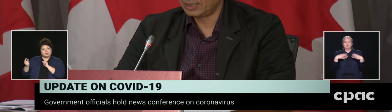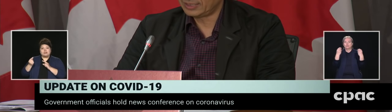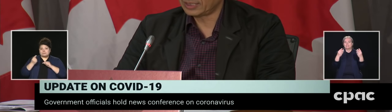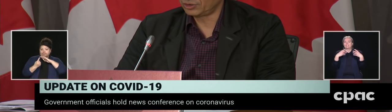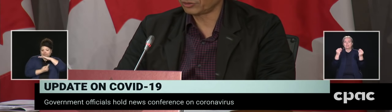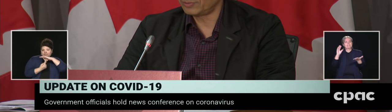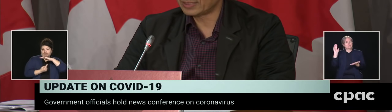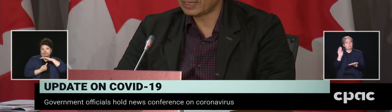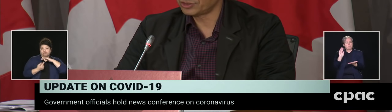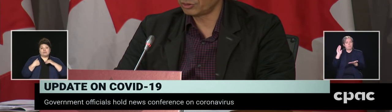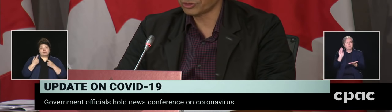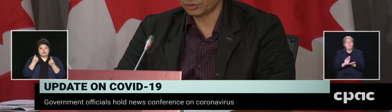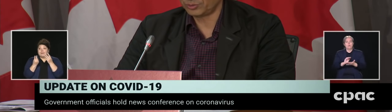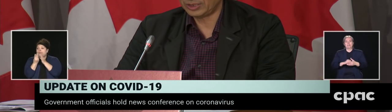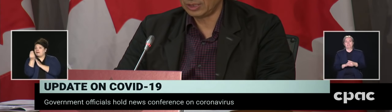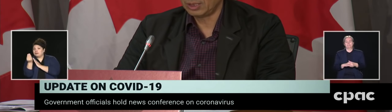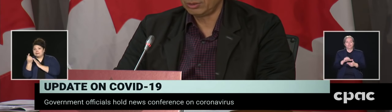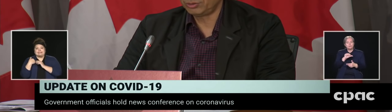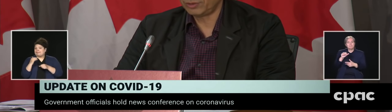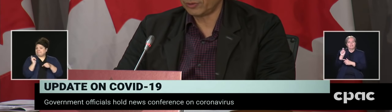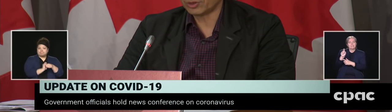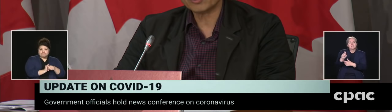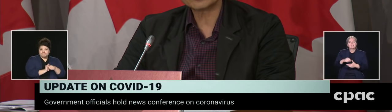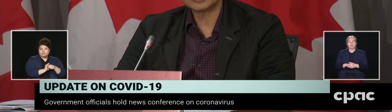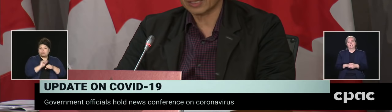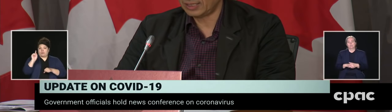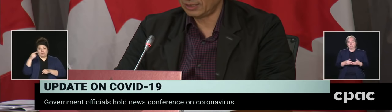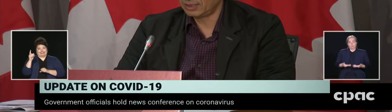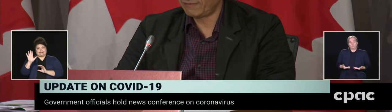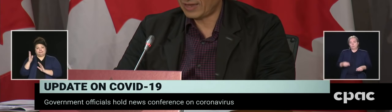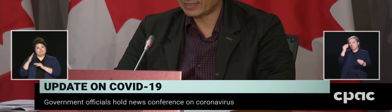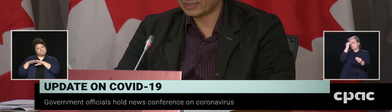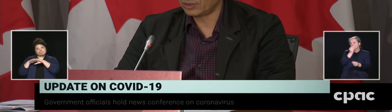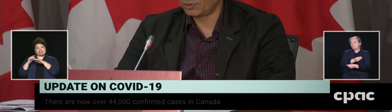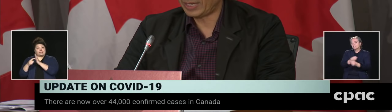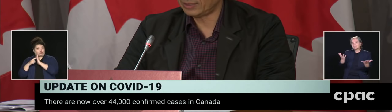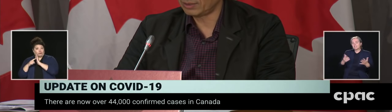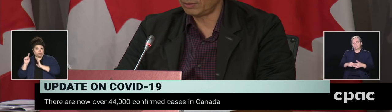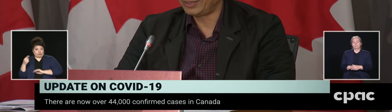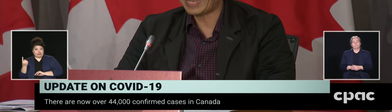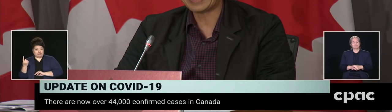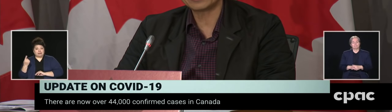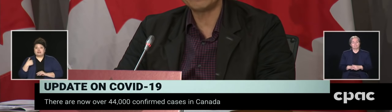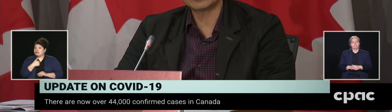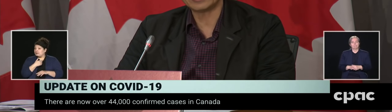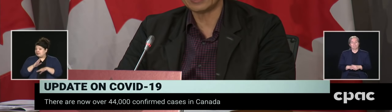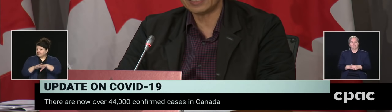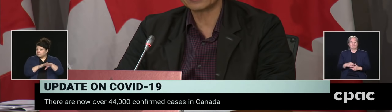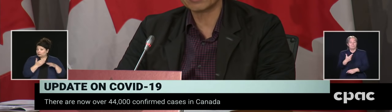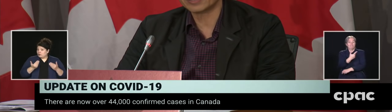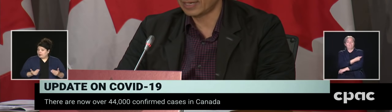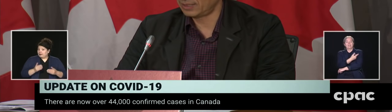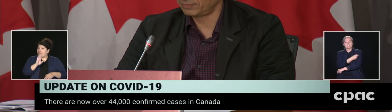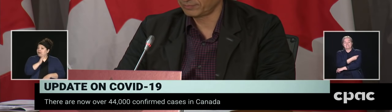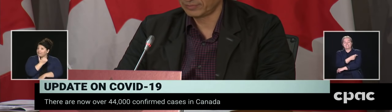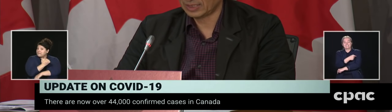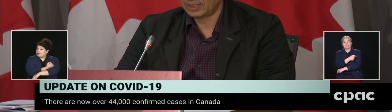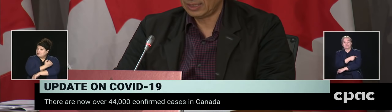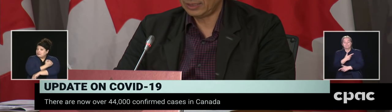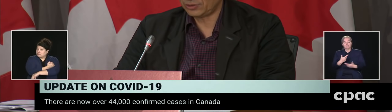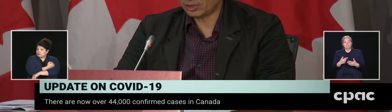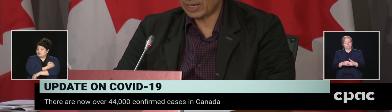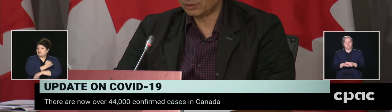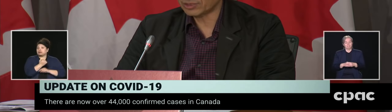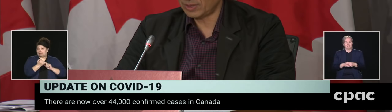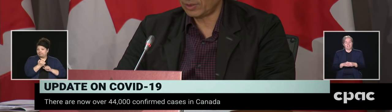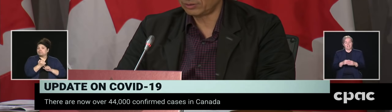Donc, et c'est notre message d'aujourd'hui, nous devons considérer le vaccin comme étant une activité essentielle.